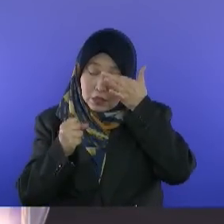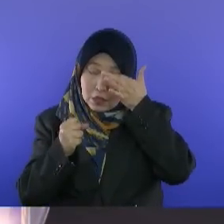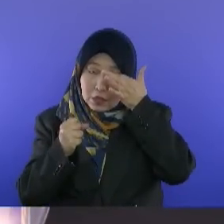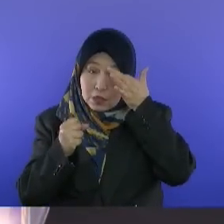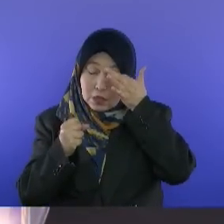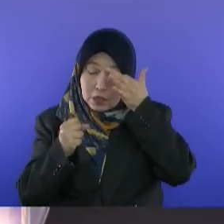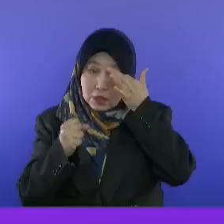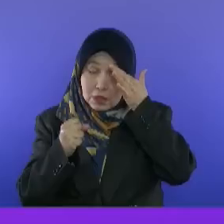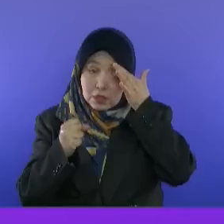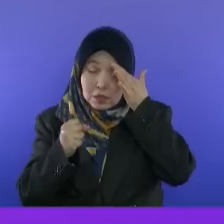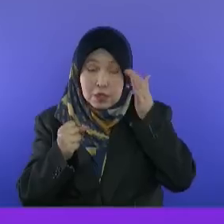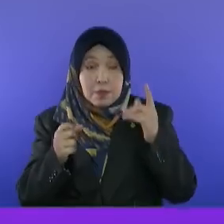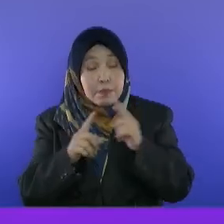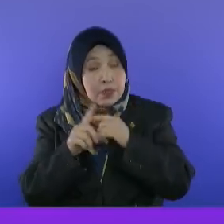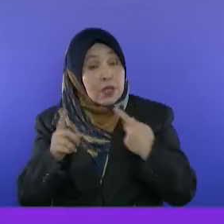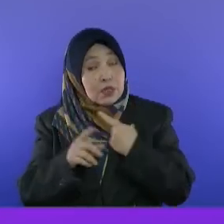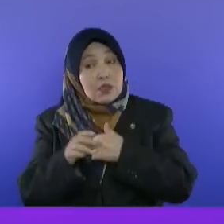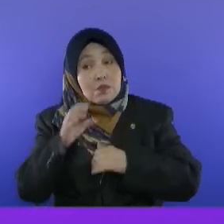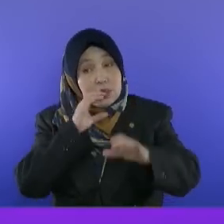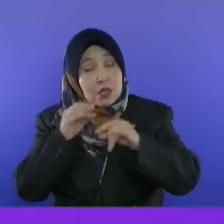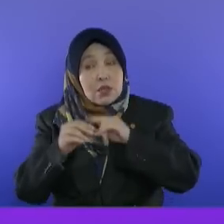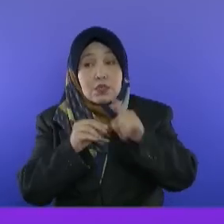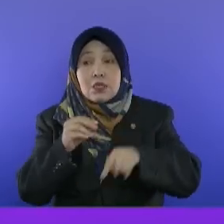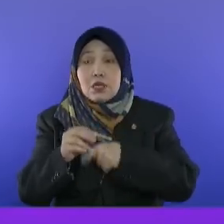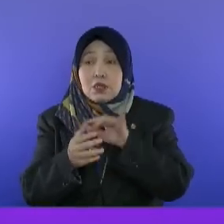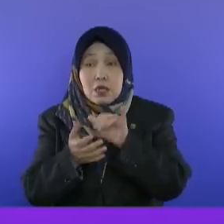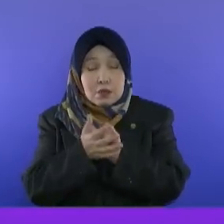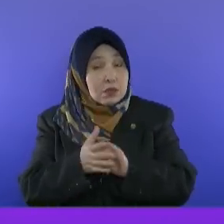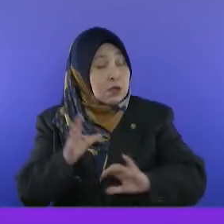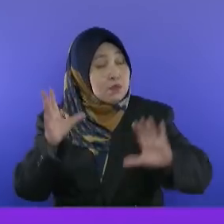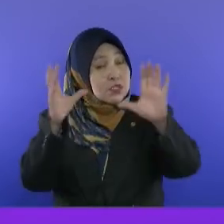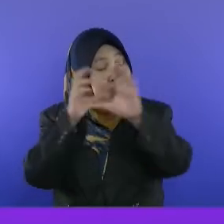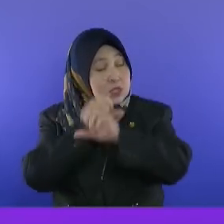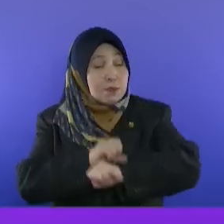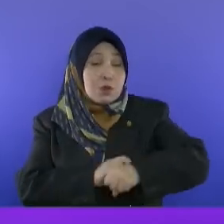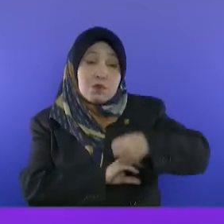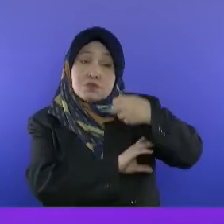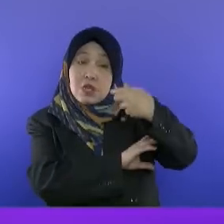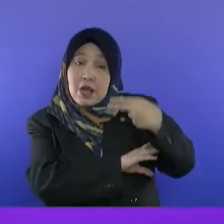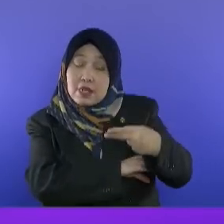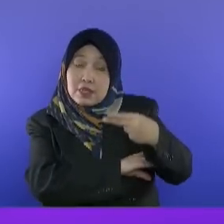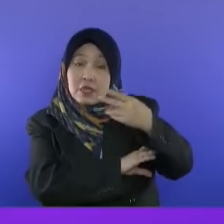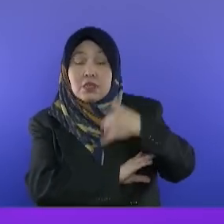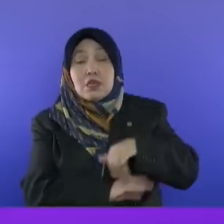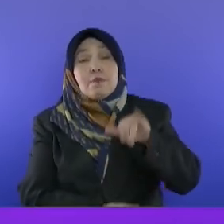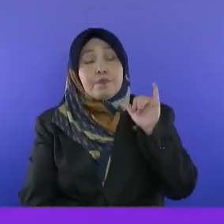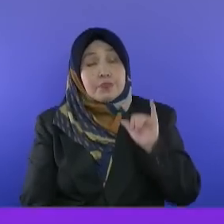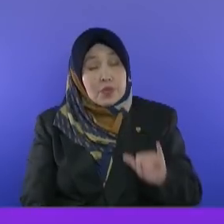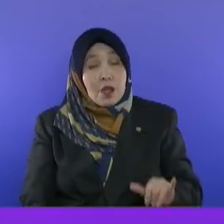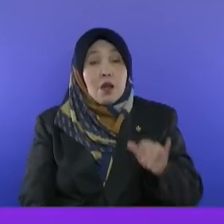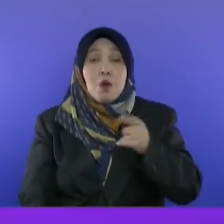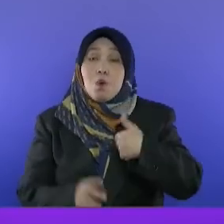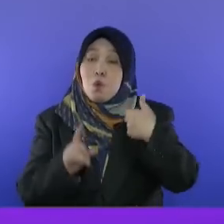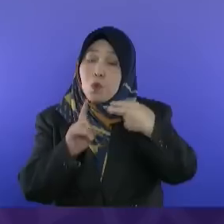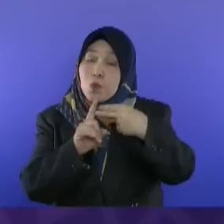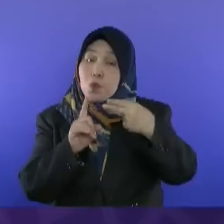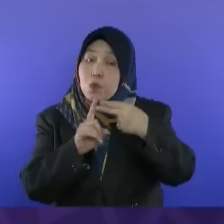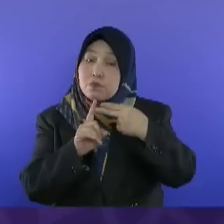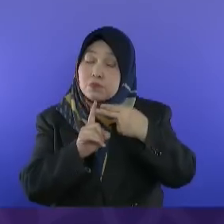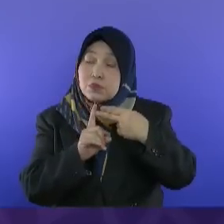misalnya memang mencoba anak sebutnya itu ya bahasa Ain ini memang apa Hurufnya